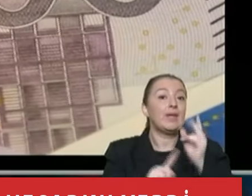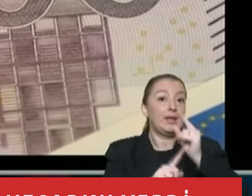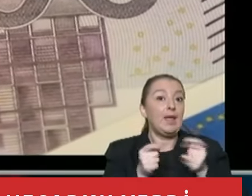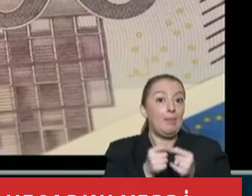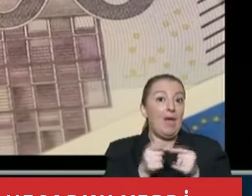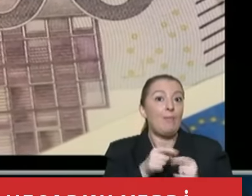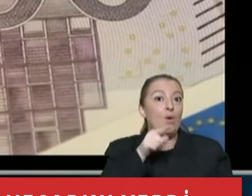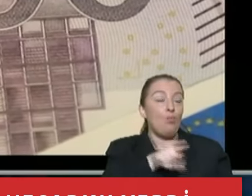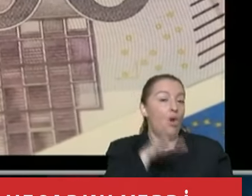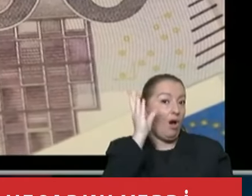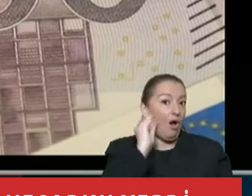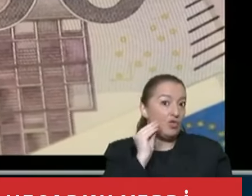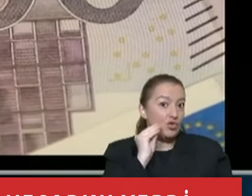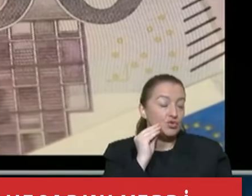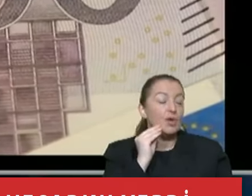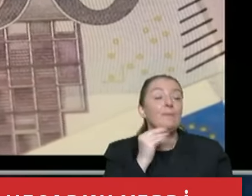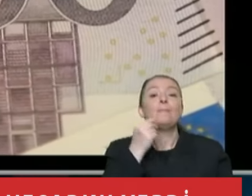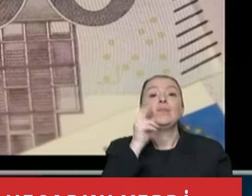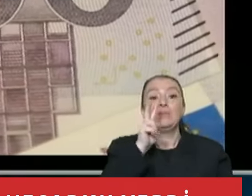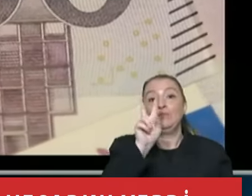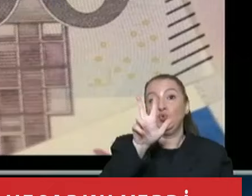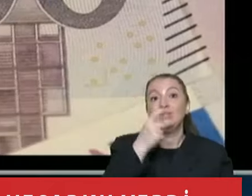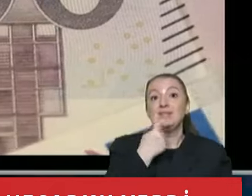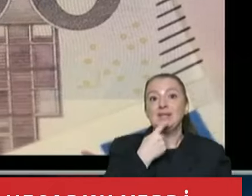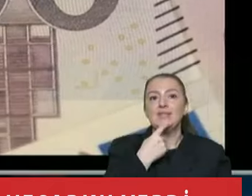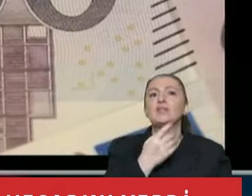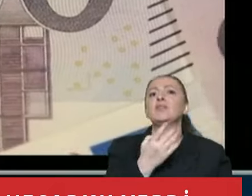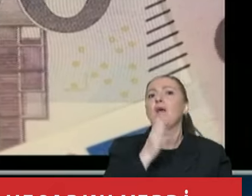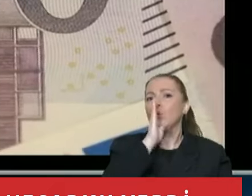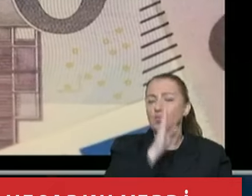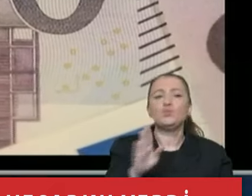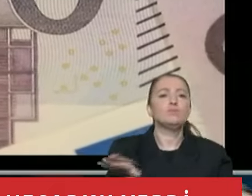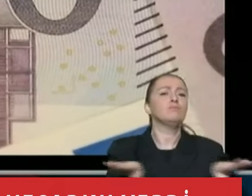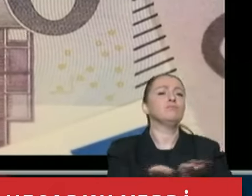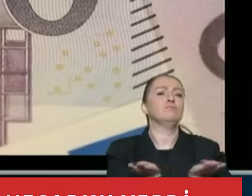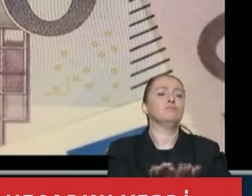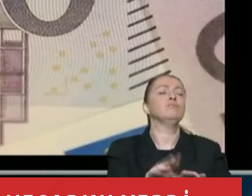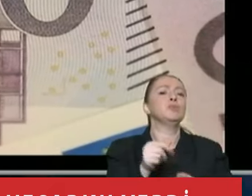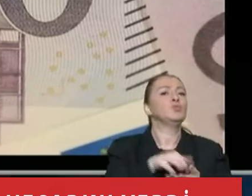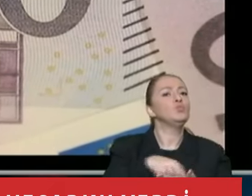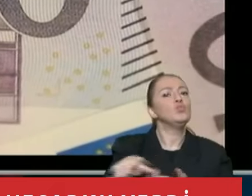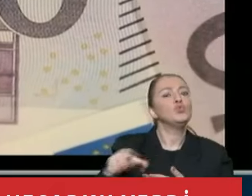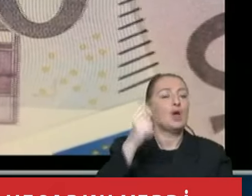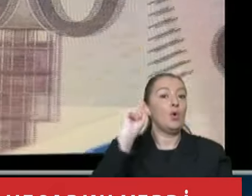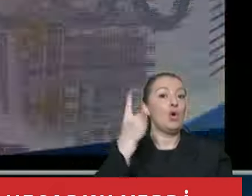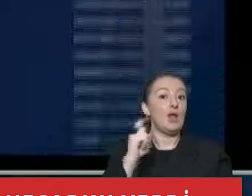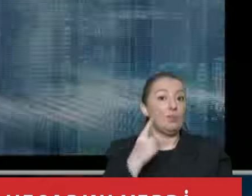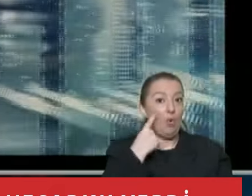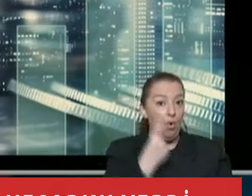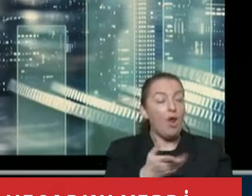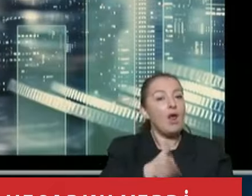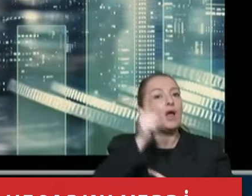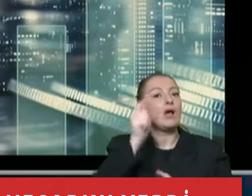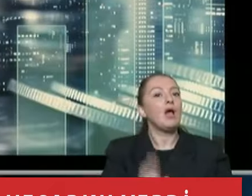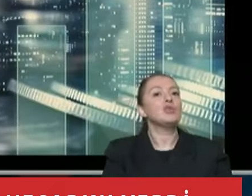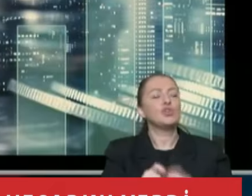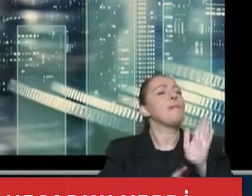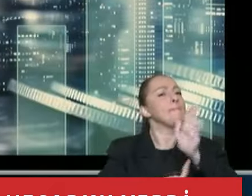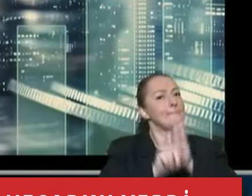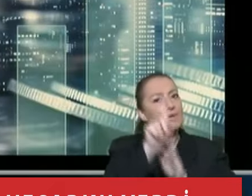içinde 2023 yılında da Adil ve disiplinli bütçe yönetimi sayesinde gerçekten